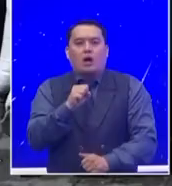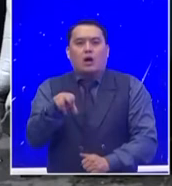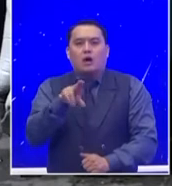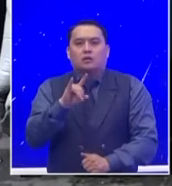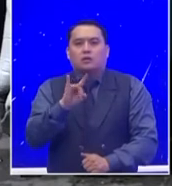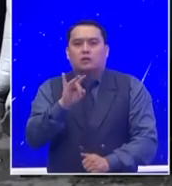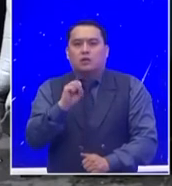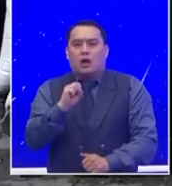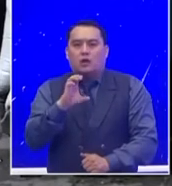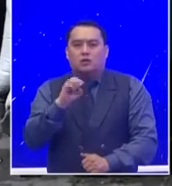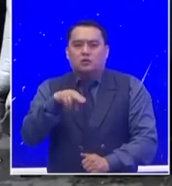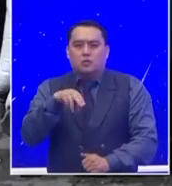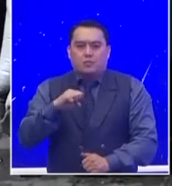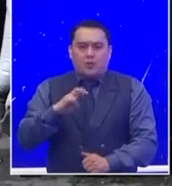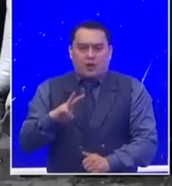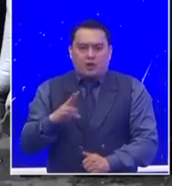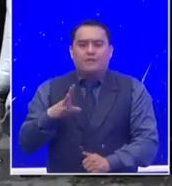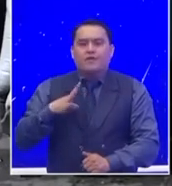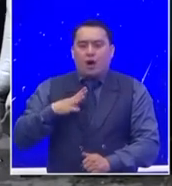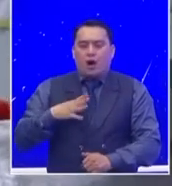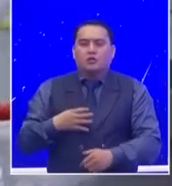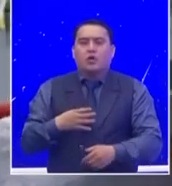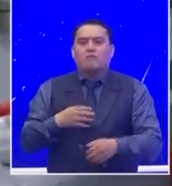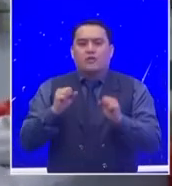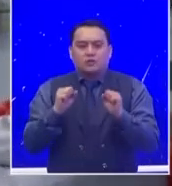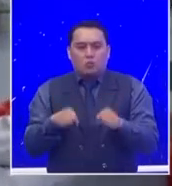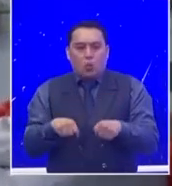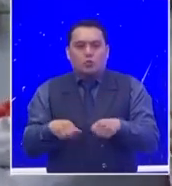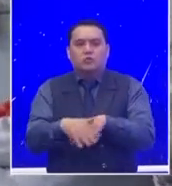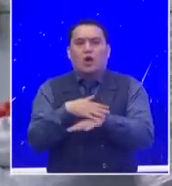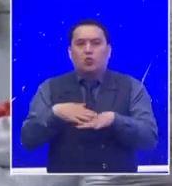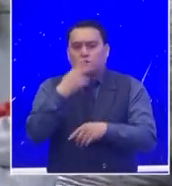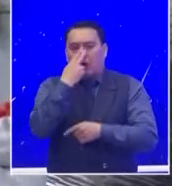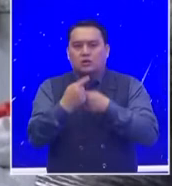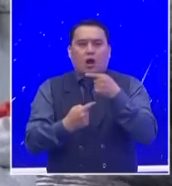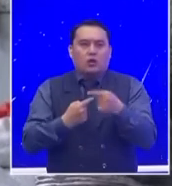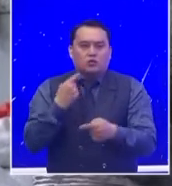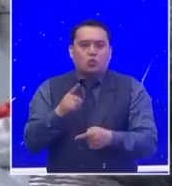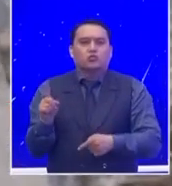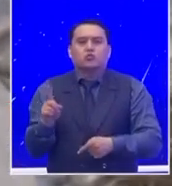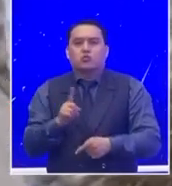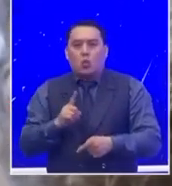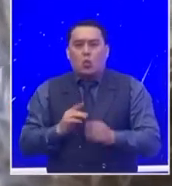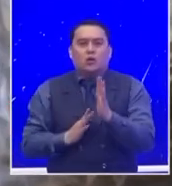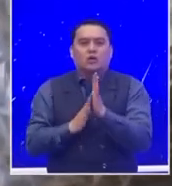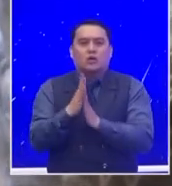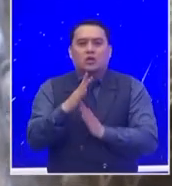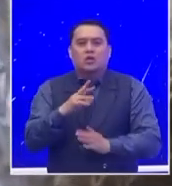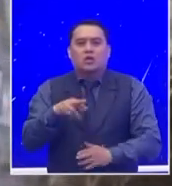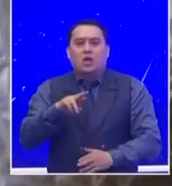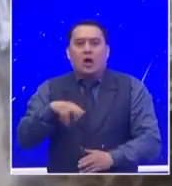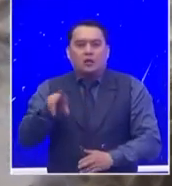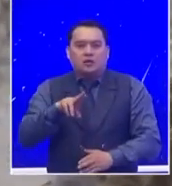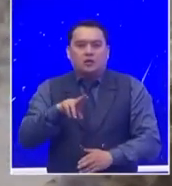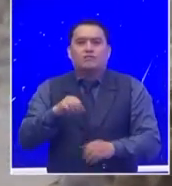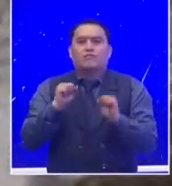адраспан. Несмотря на современные методы, еще немало приверженцев народных традиций. Все дело в том, что растение ядовито и в